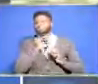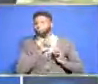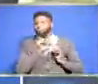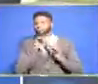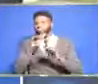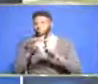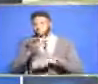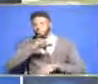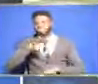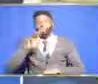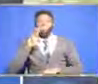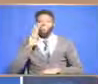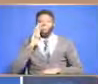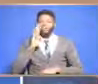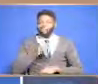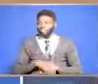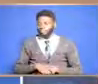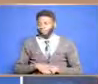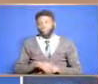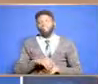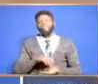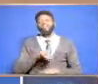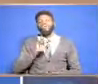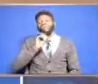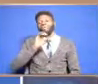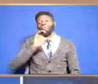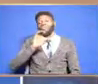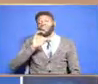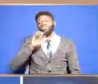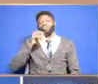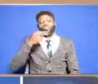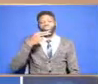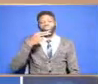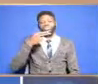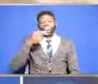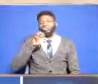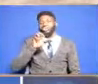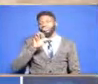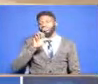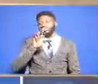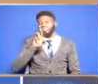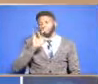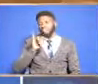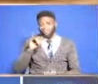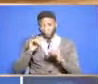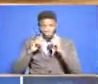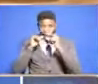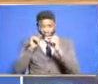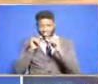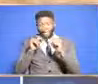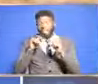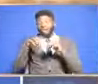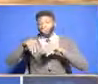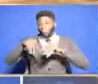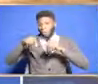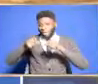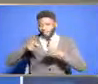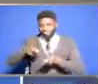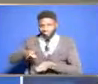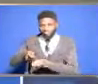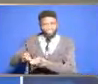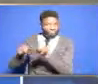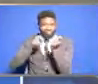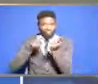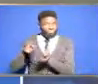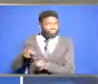Ochweri, ambaye ni afisa wa mazingira katika kaunti ya Migori, anasema uzoaji wa changarawe kwenye ziwa hili ni kiini